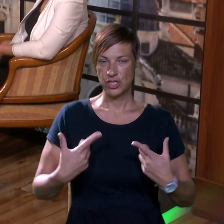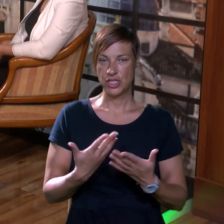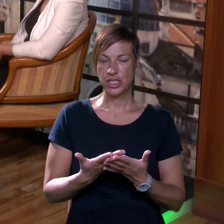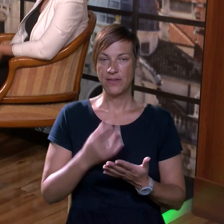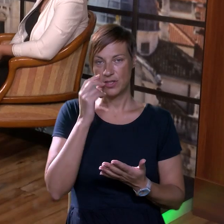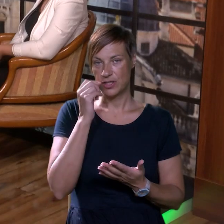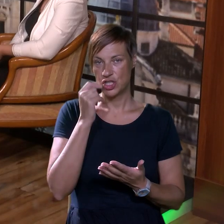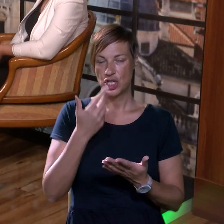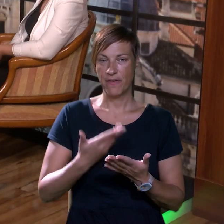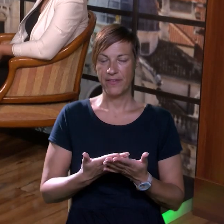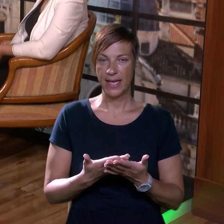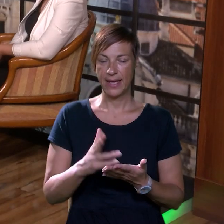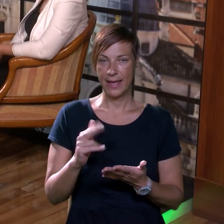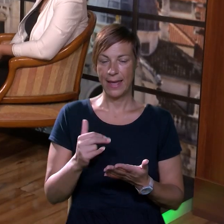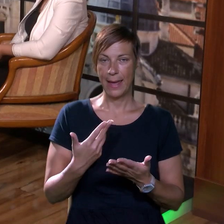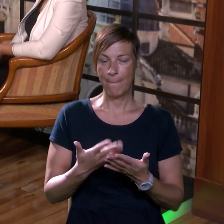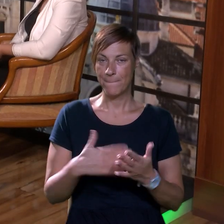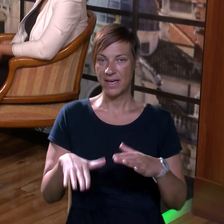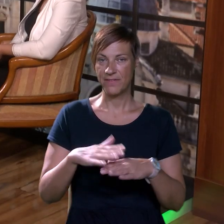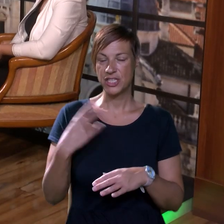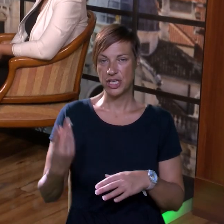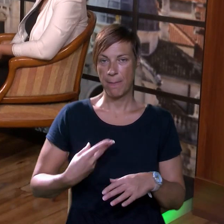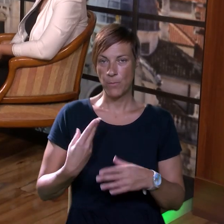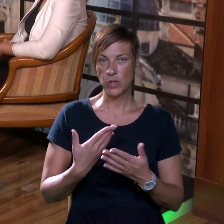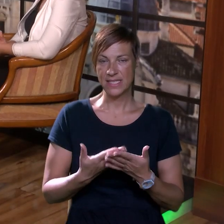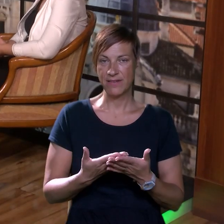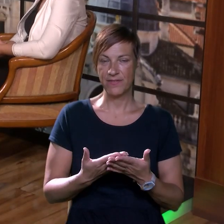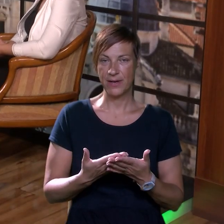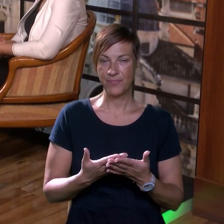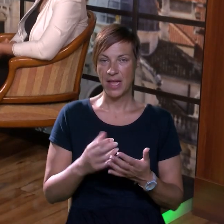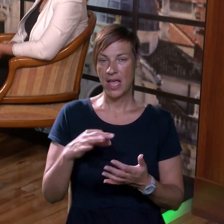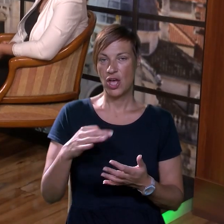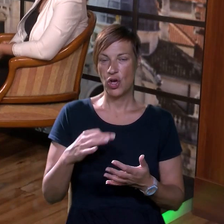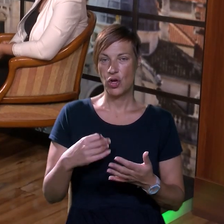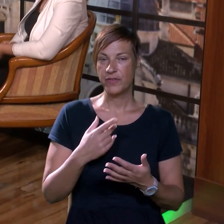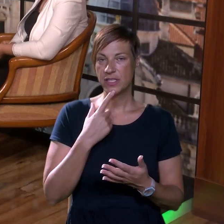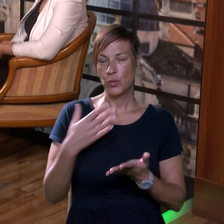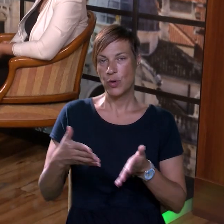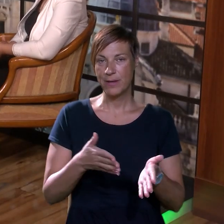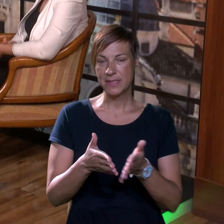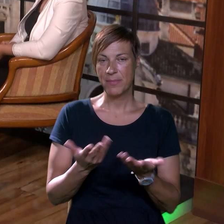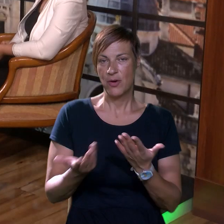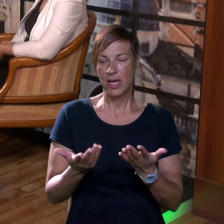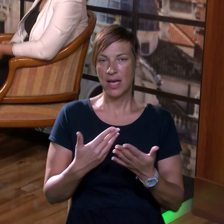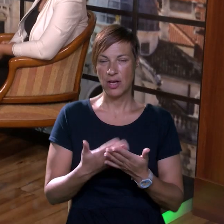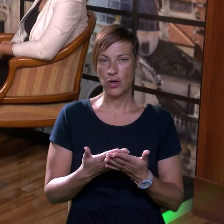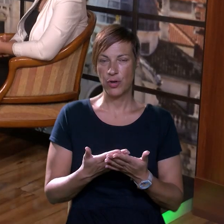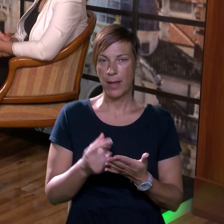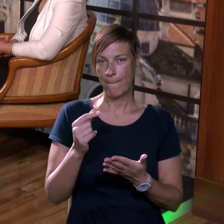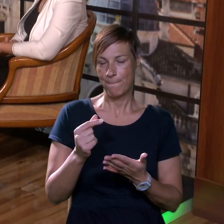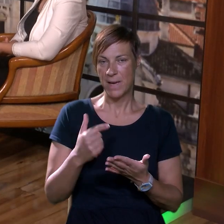život čovjek ima nekad i više poziva. Zavisi u kojem smjeru i kako.